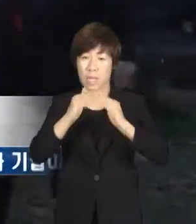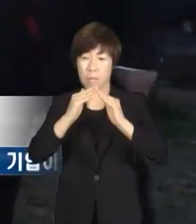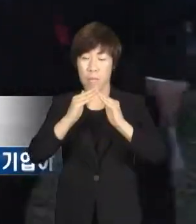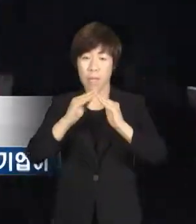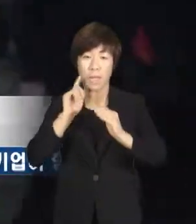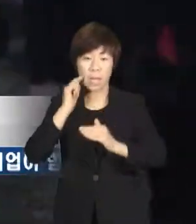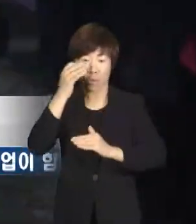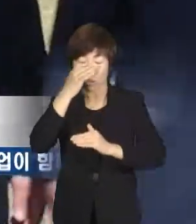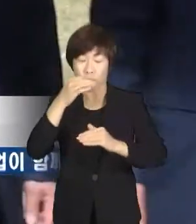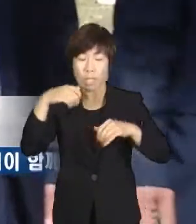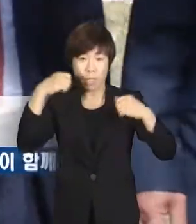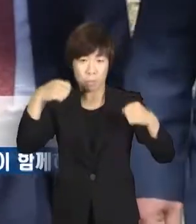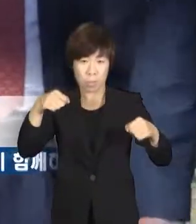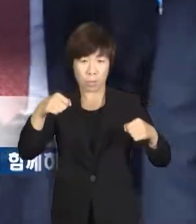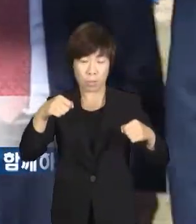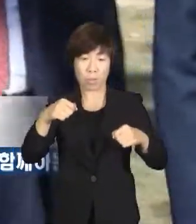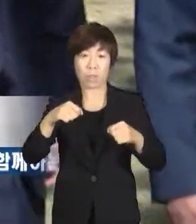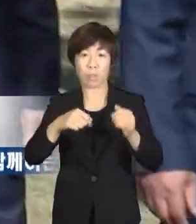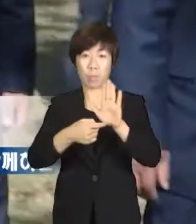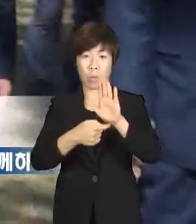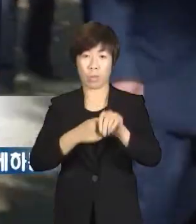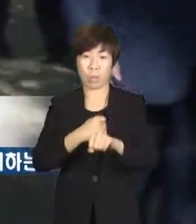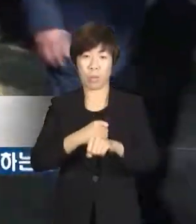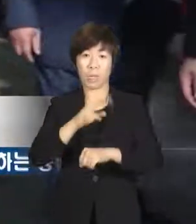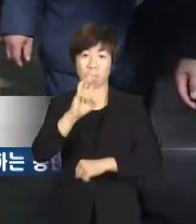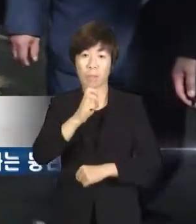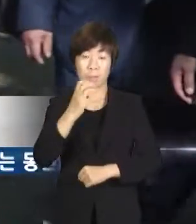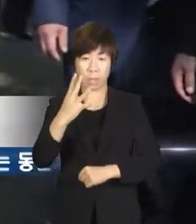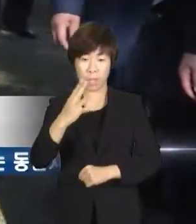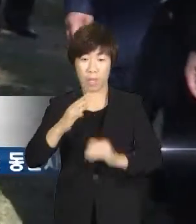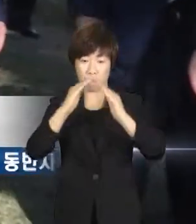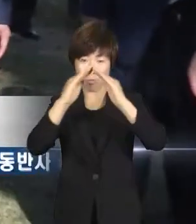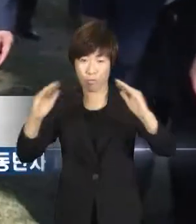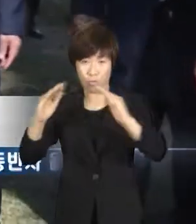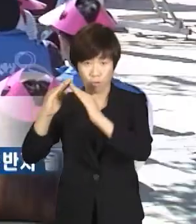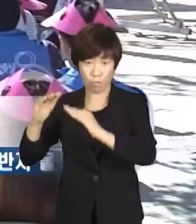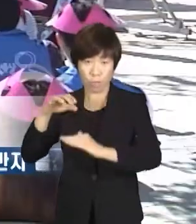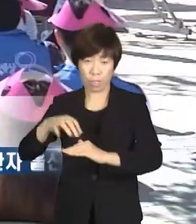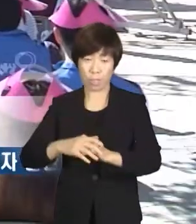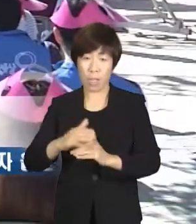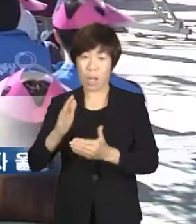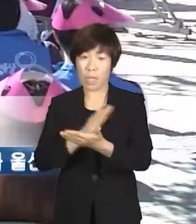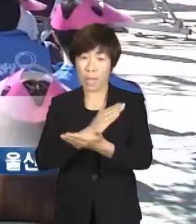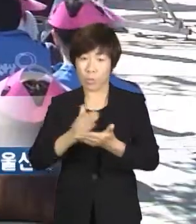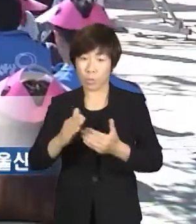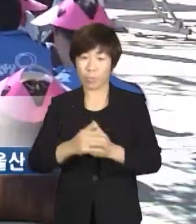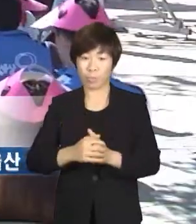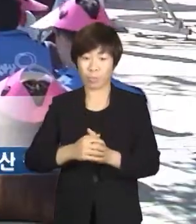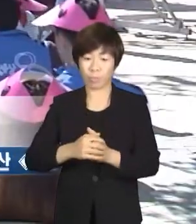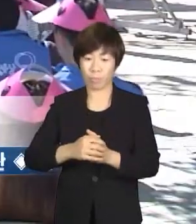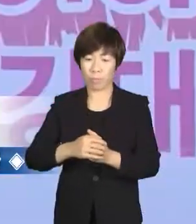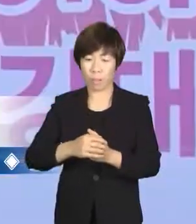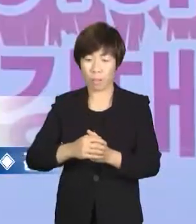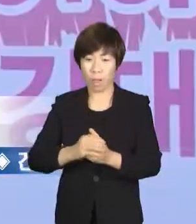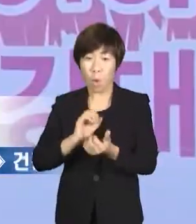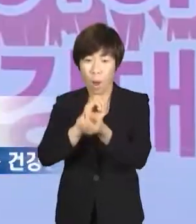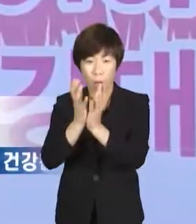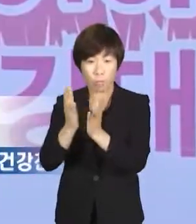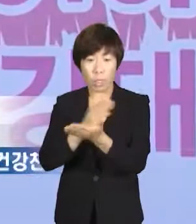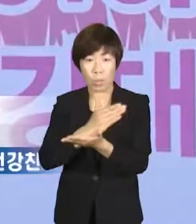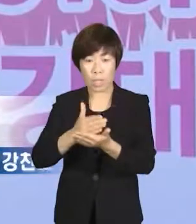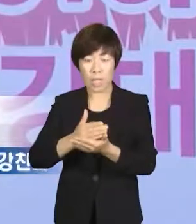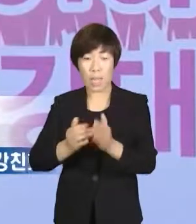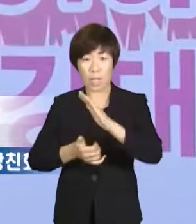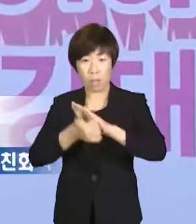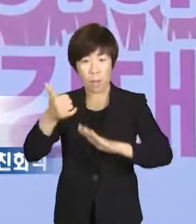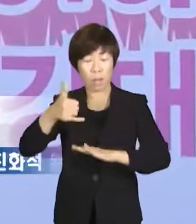울산시립예술단의 신춘향전 마당극이 펼쳐졌으며 34개 나눔 체험 부스에서는 나눔 씨앗 화분 나누기, 희망 가방